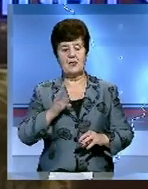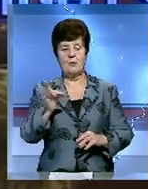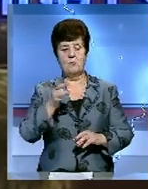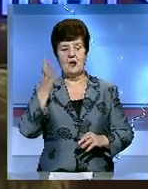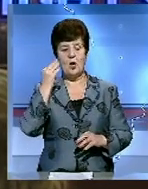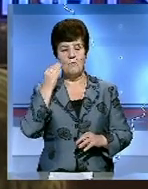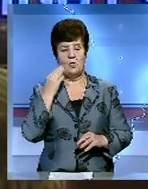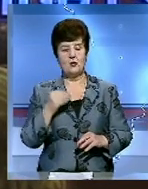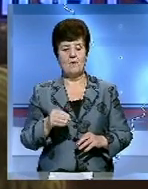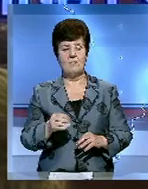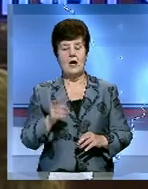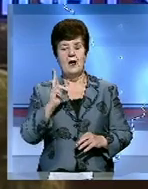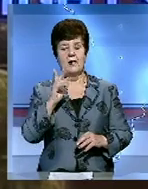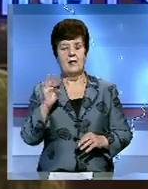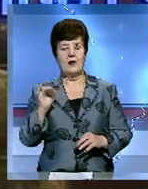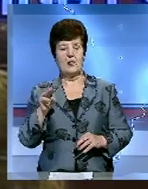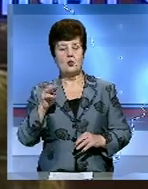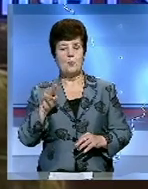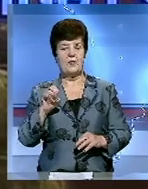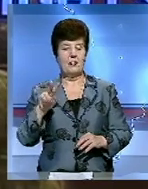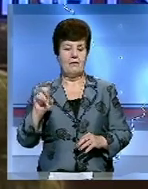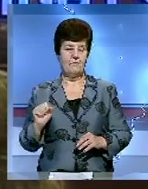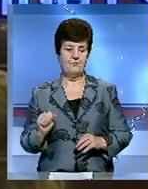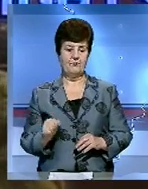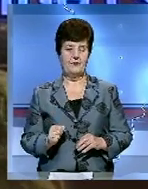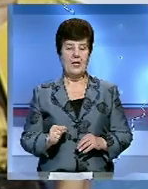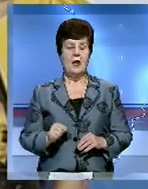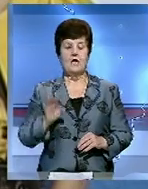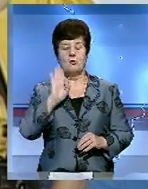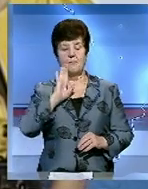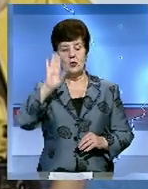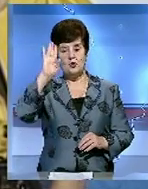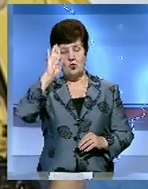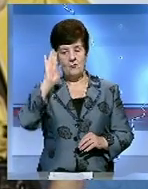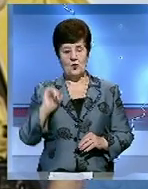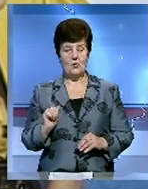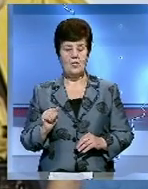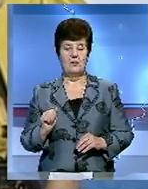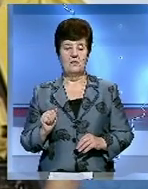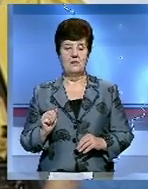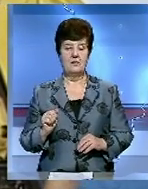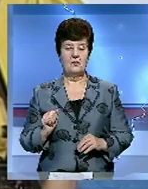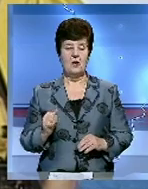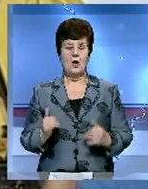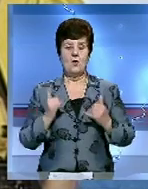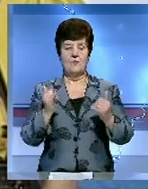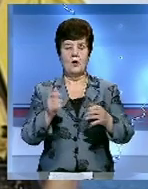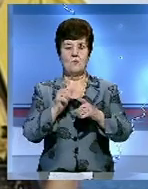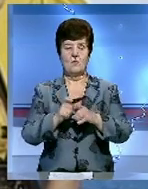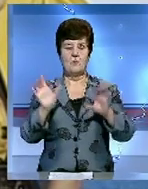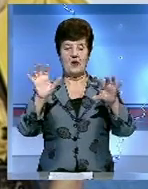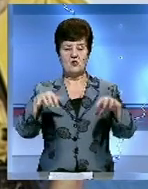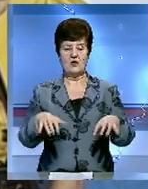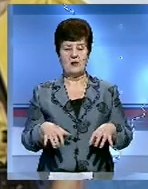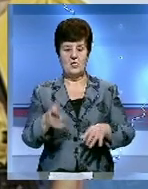a domnului Pirca Tapiola. Mulțumim foarte mult! Domnilor și domnilor, oferim cuvânt președintelui